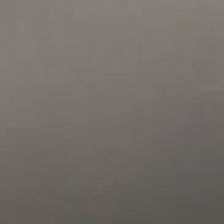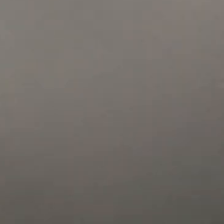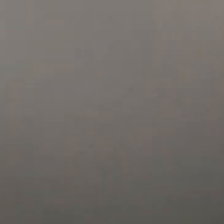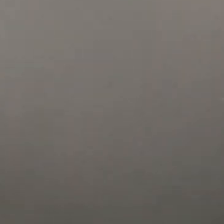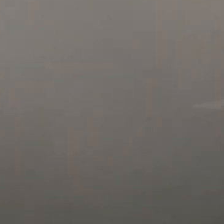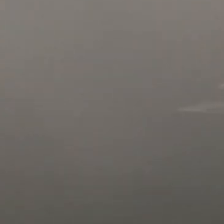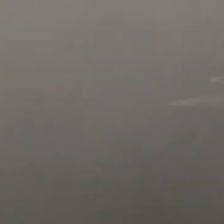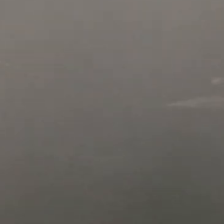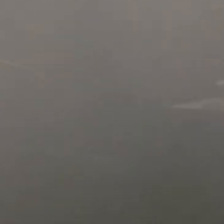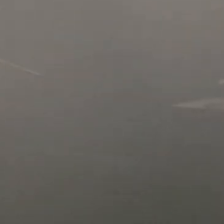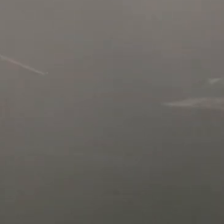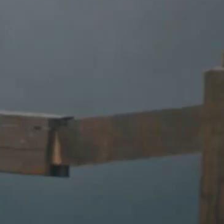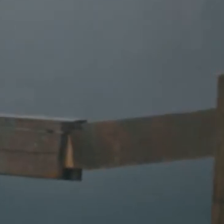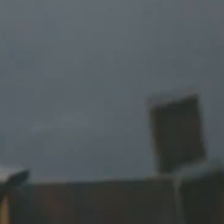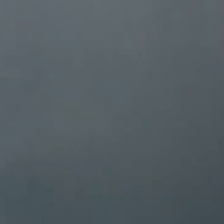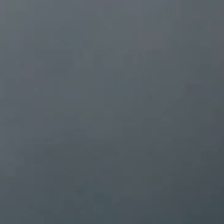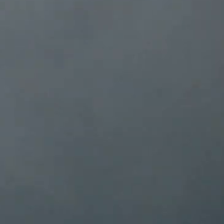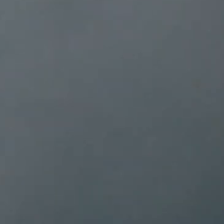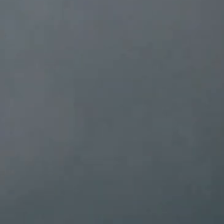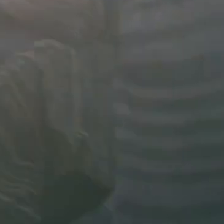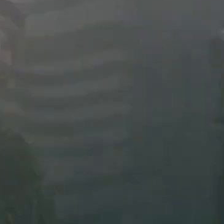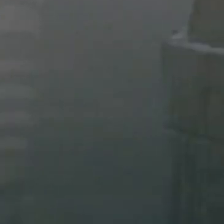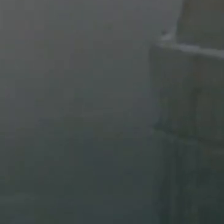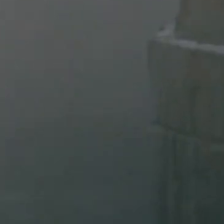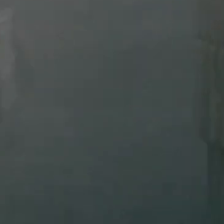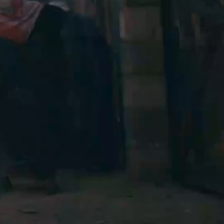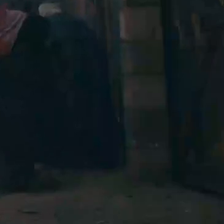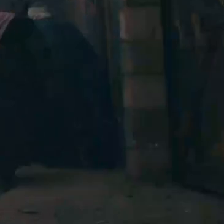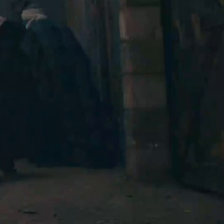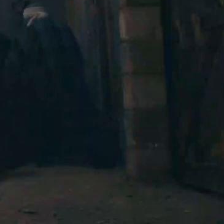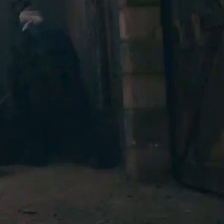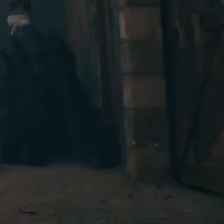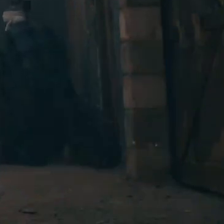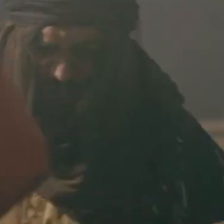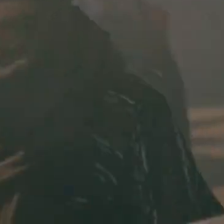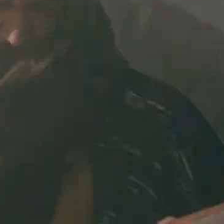Siyah dumanların arasında beliren İngilizler üzerlerine ateş açtı.